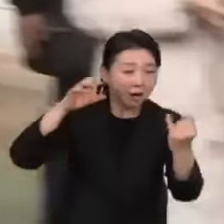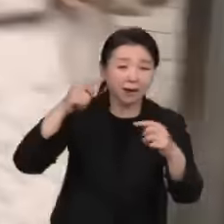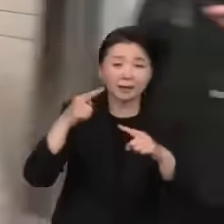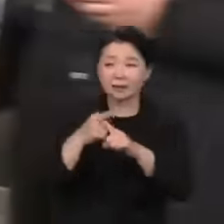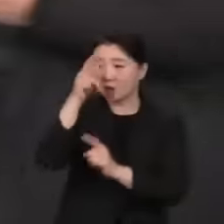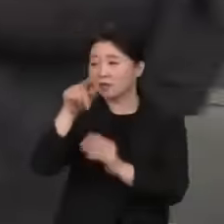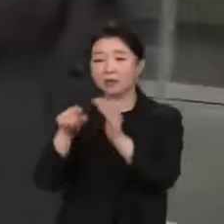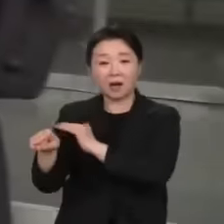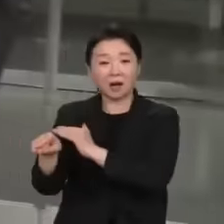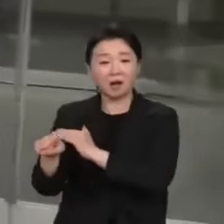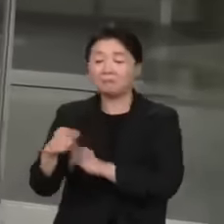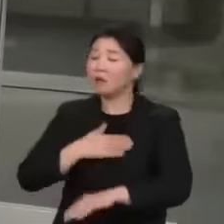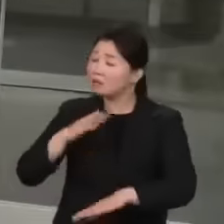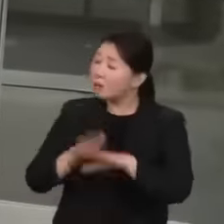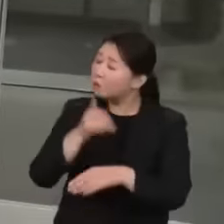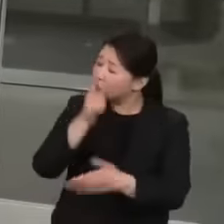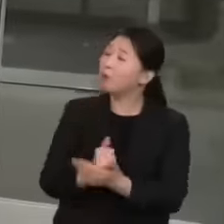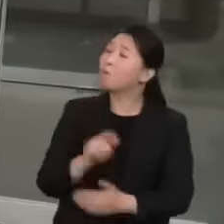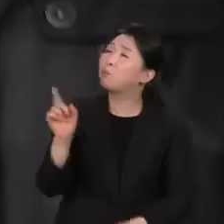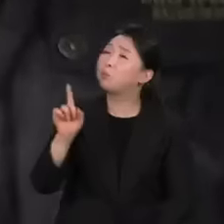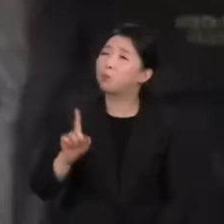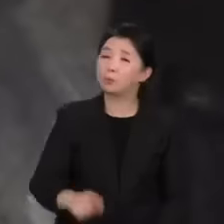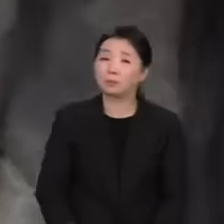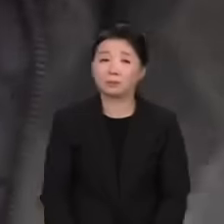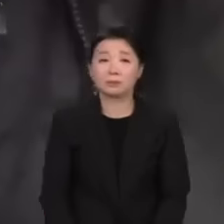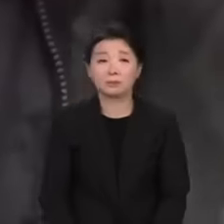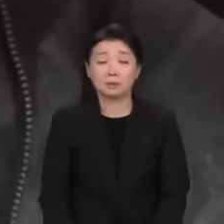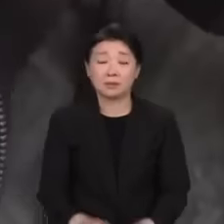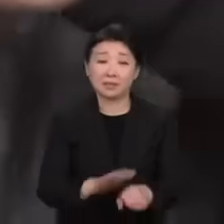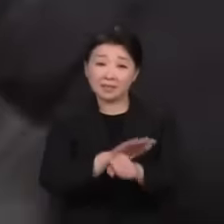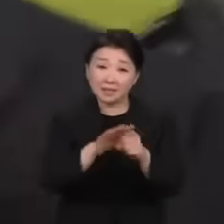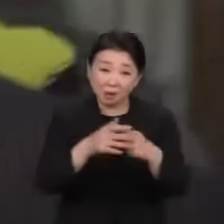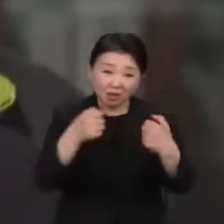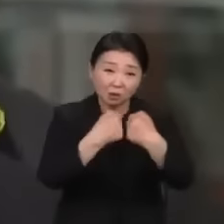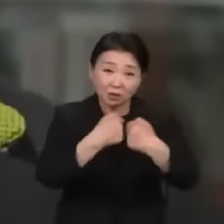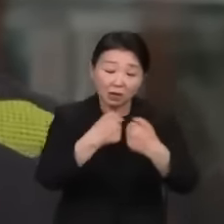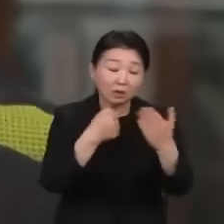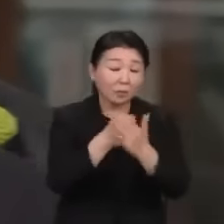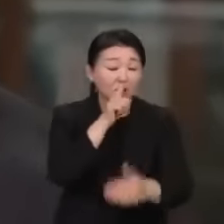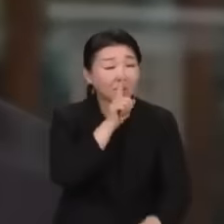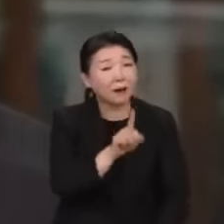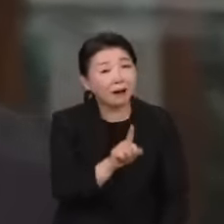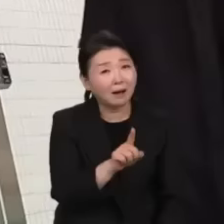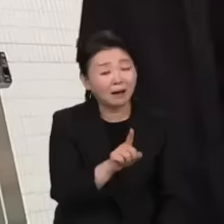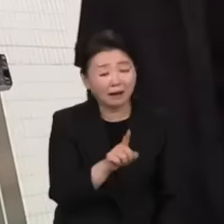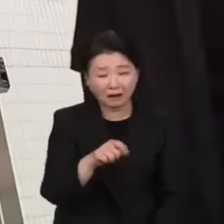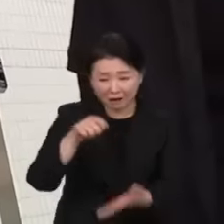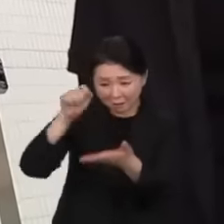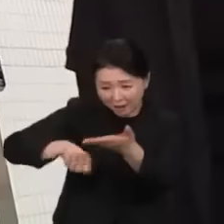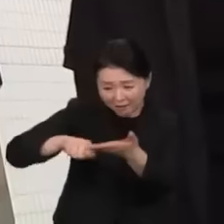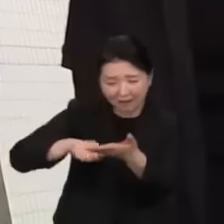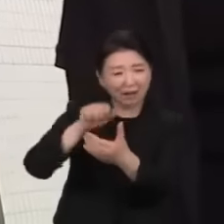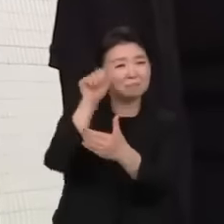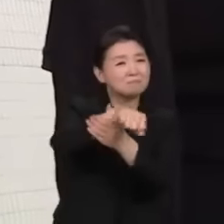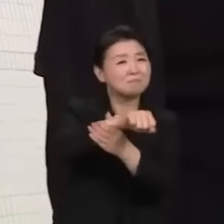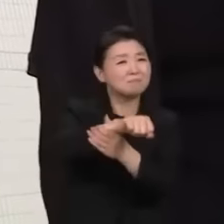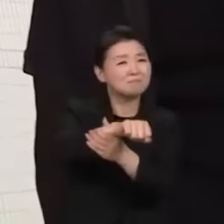갔다며 그게 잘못이냐고 항변했습니다. 사랑과 전쟁 때문이라는 이 주장 판사는 받아들이지